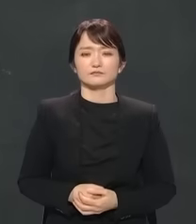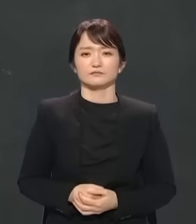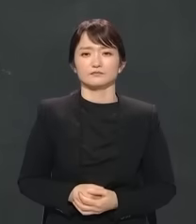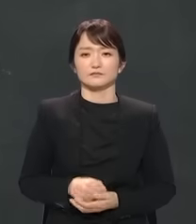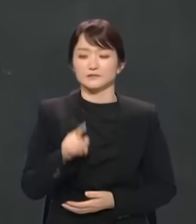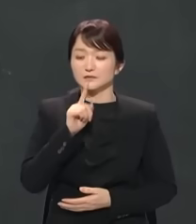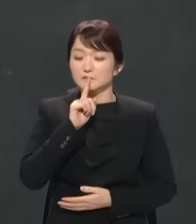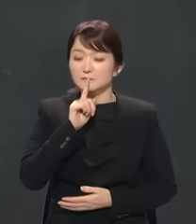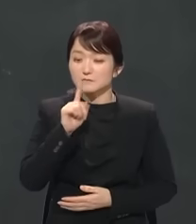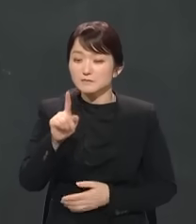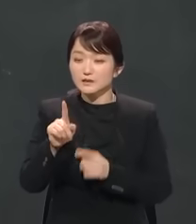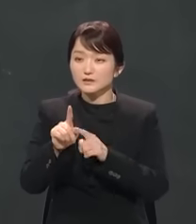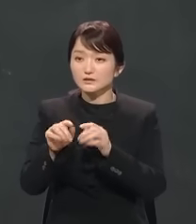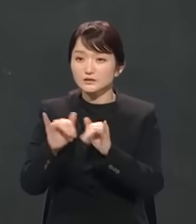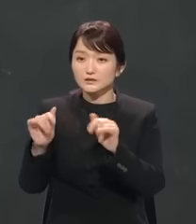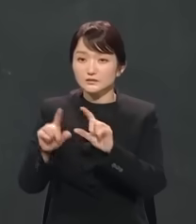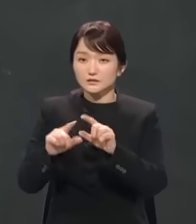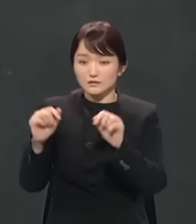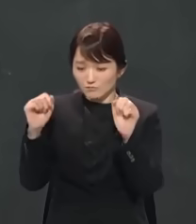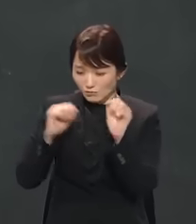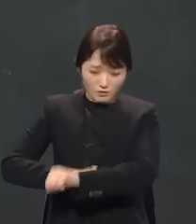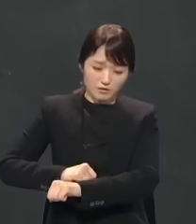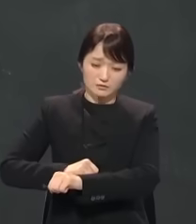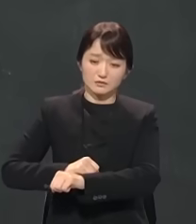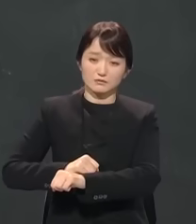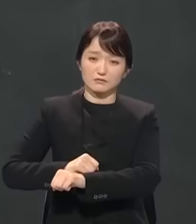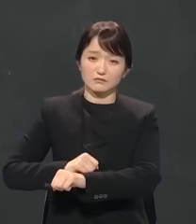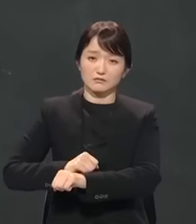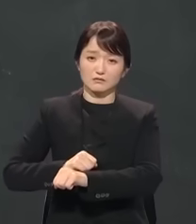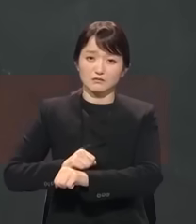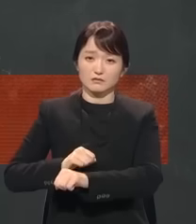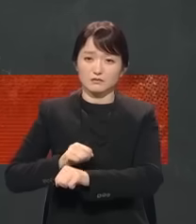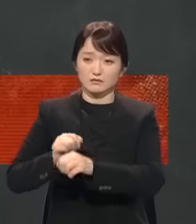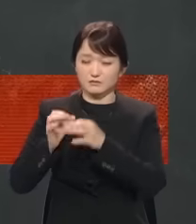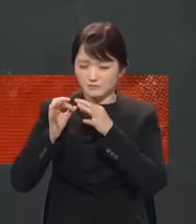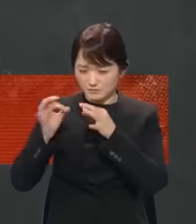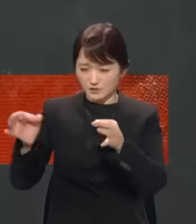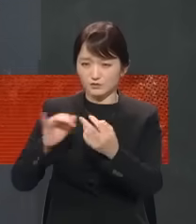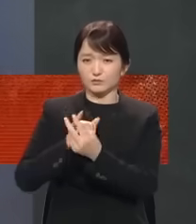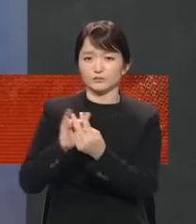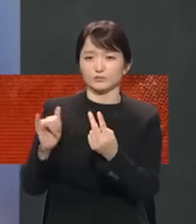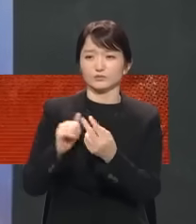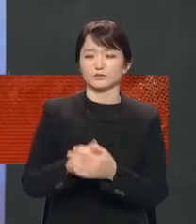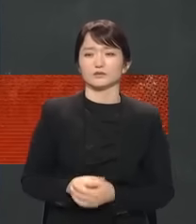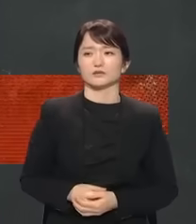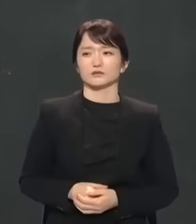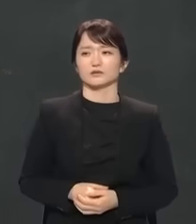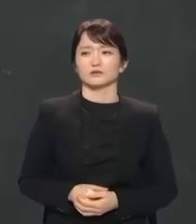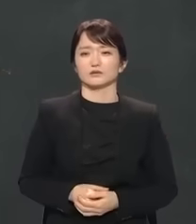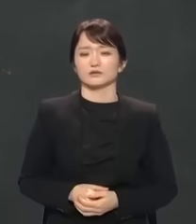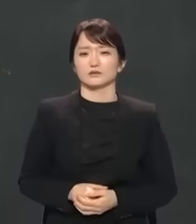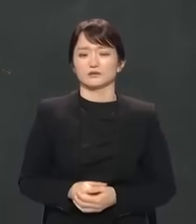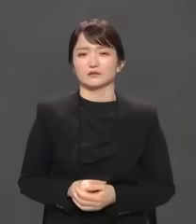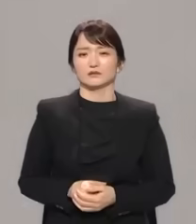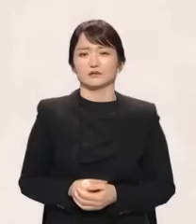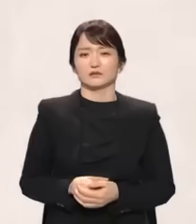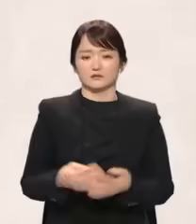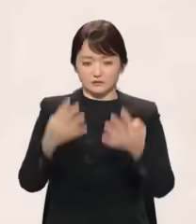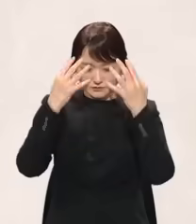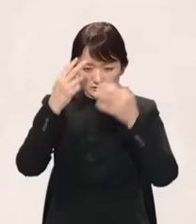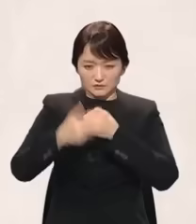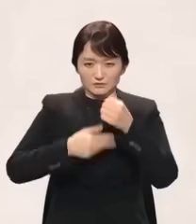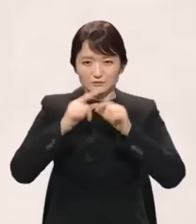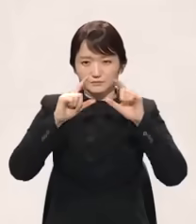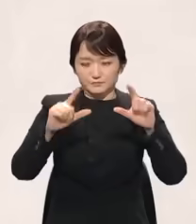인생을 망치는게 법질서 아고 오히려 호통을 쳤다고 해요 결국 두 사람 a 씨한테는 징역 7년이 선고